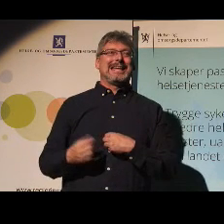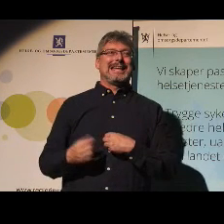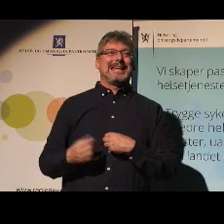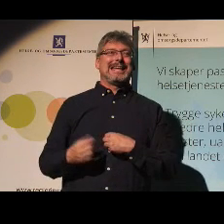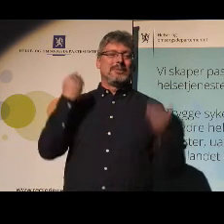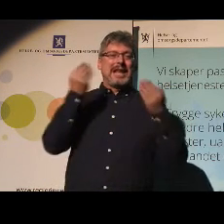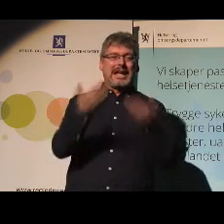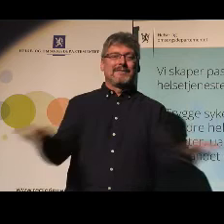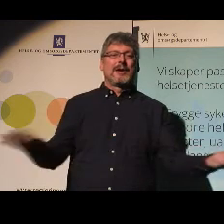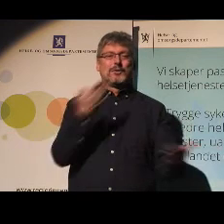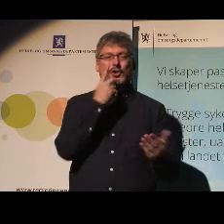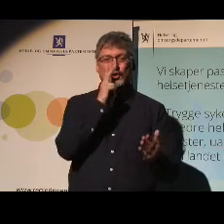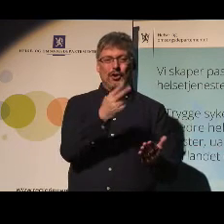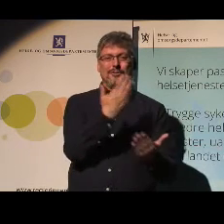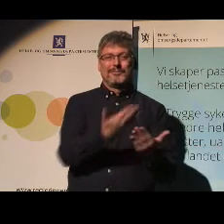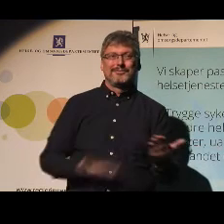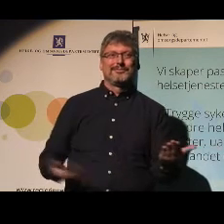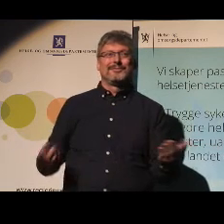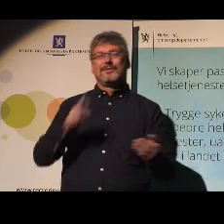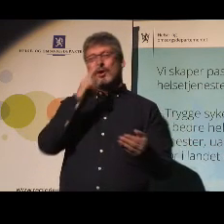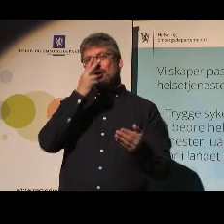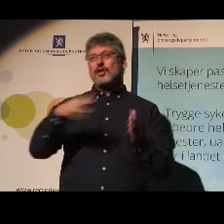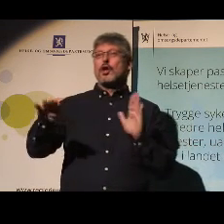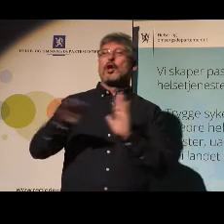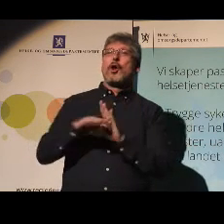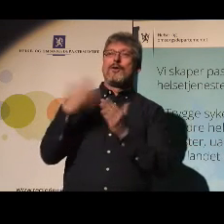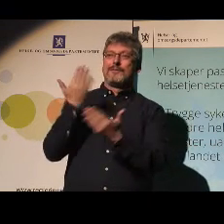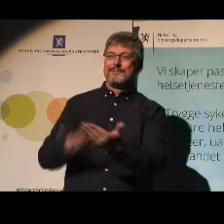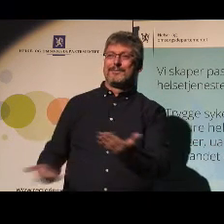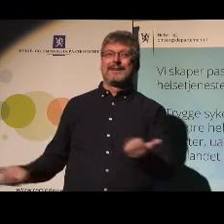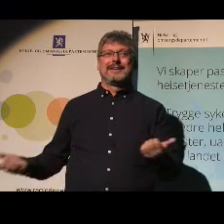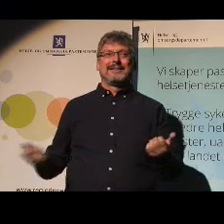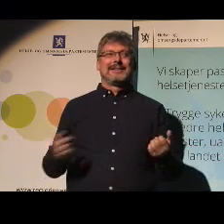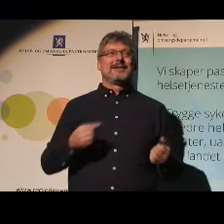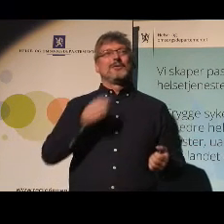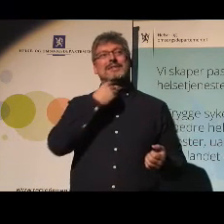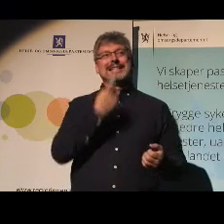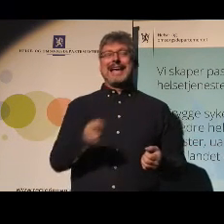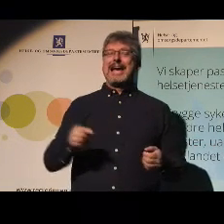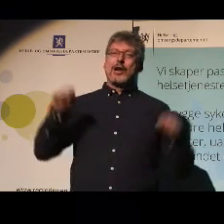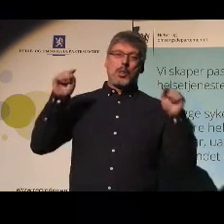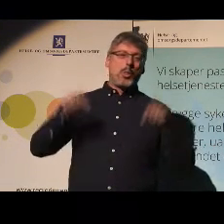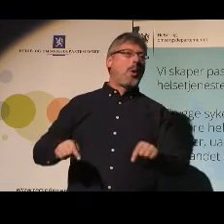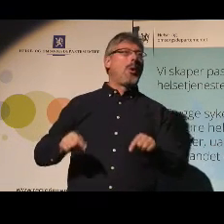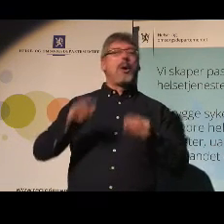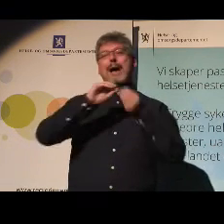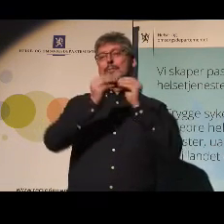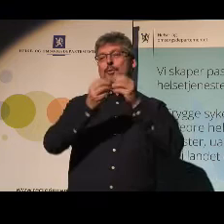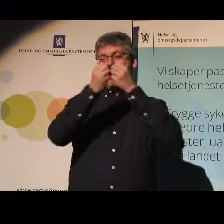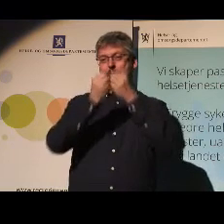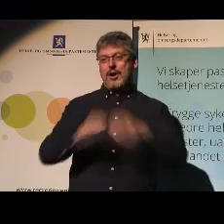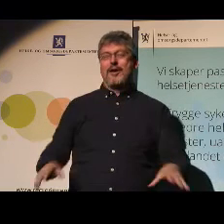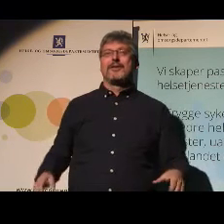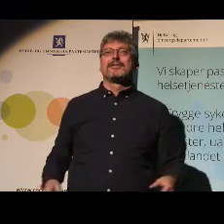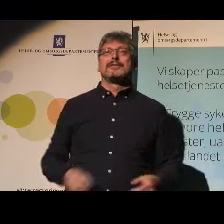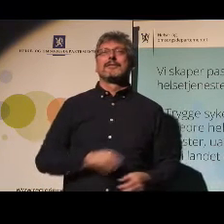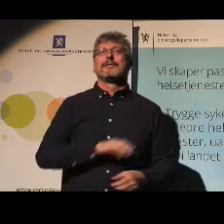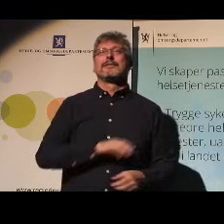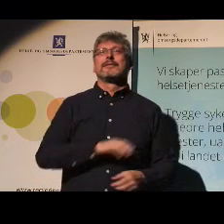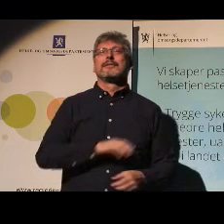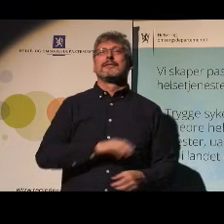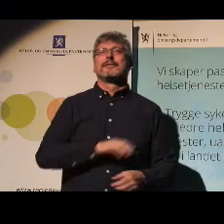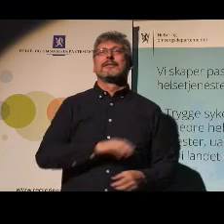bevilgning, som legger frem en ny lov, som sier at de har løst problemet. Og jeg vet hva